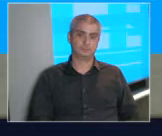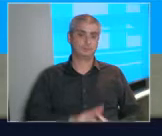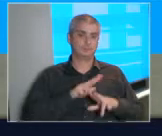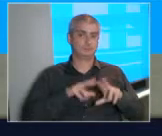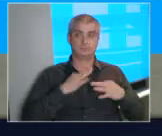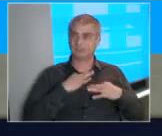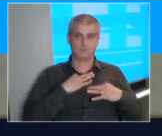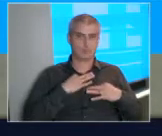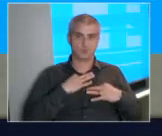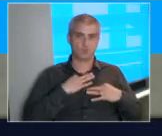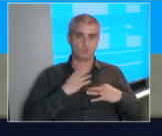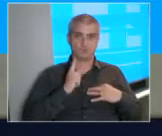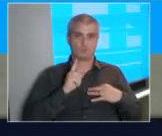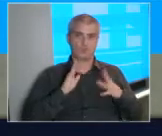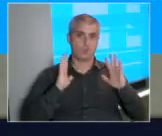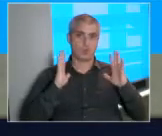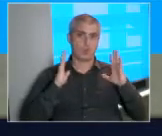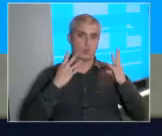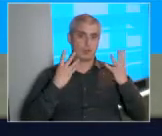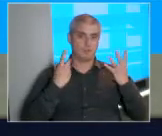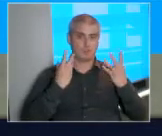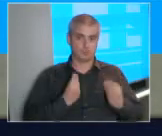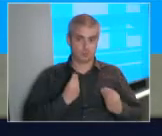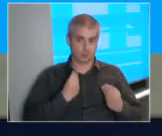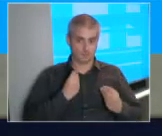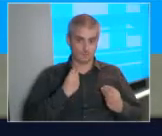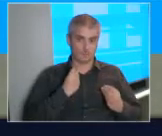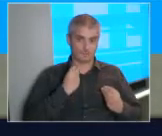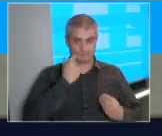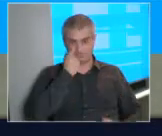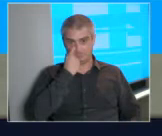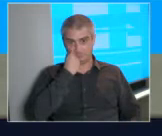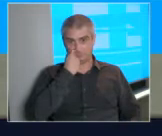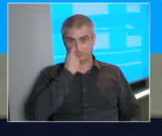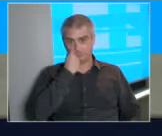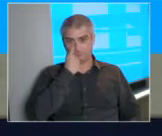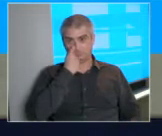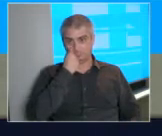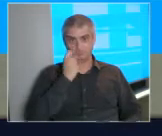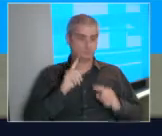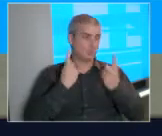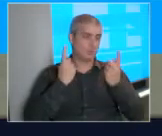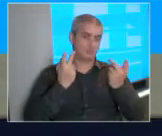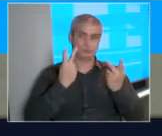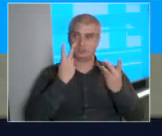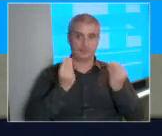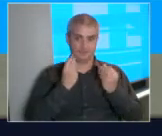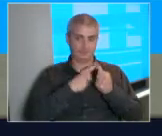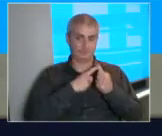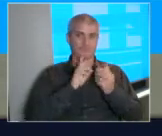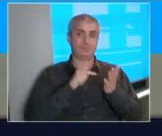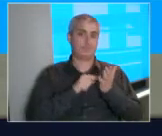מצבנו לא כל כך טוב. זה קורה, אני חושבת, מבחינת שני דברים, גם